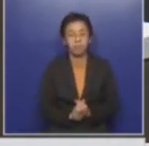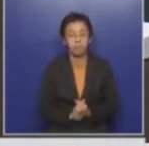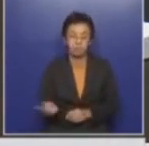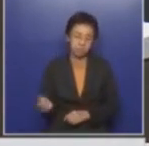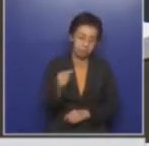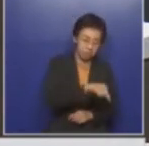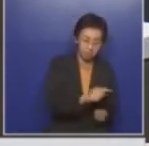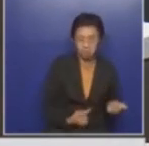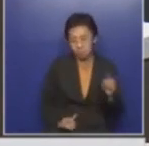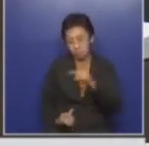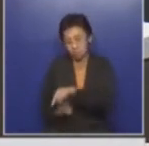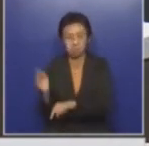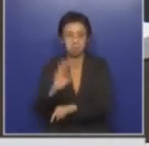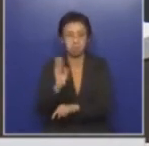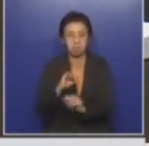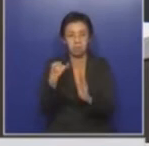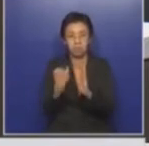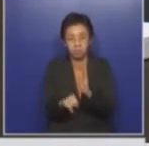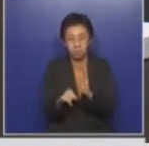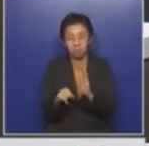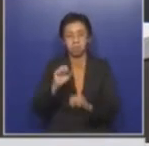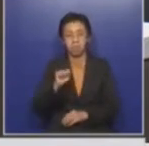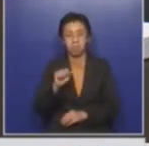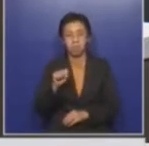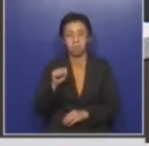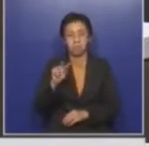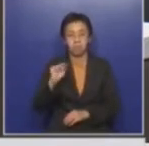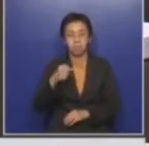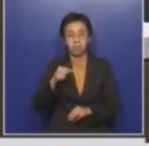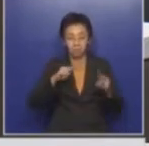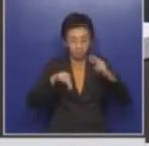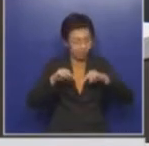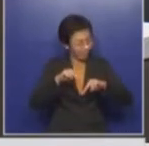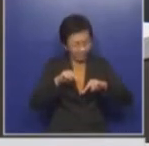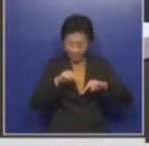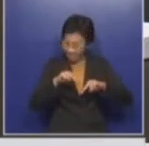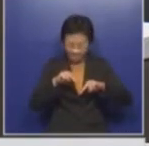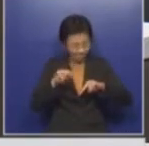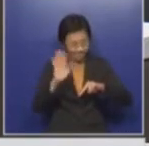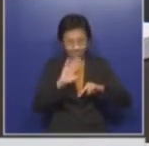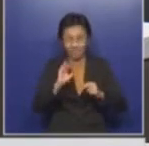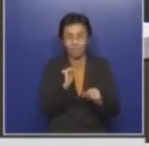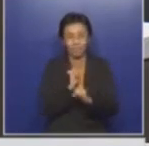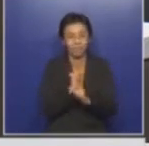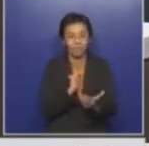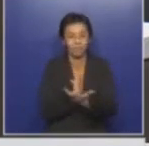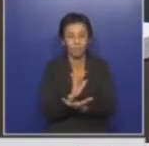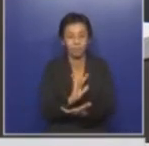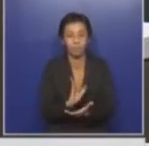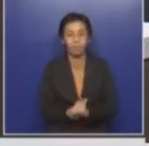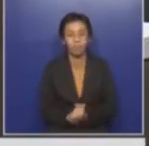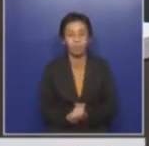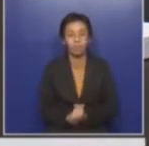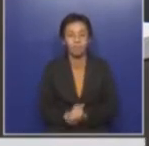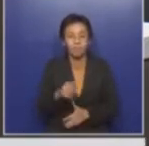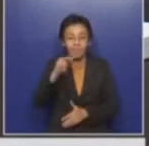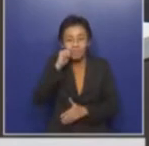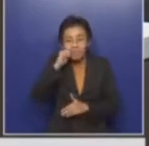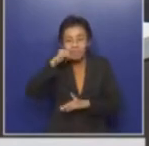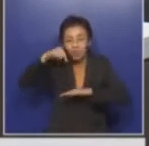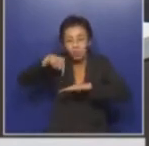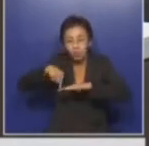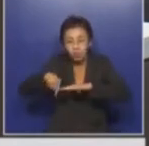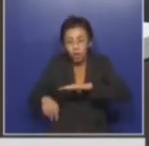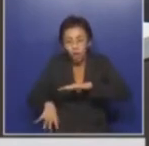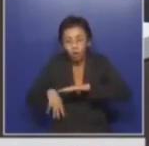ได้นะครับผิดระเบียบสตง.ก็มาตรวจว่ามันไม่ถูกต้องนะครับเราต้องการกรมน้ำบาดาลนะครับเอาน้